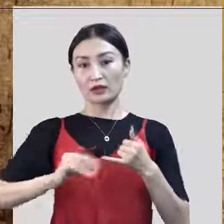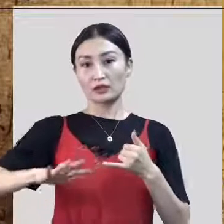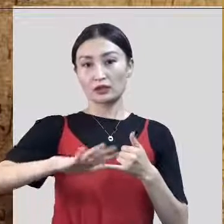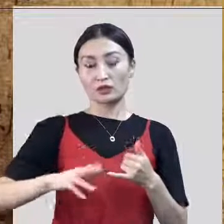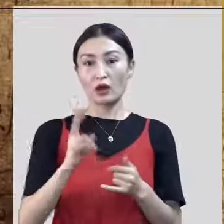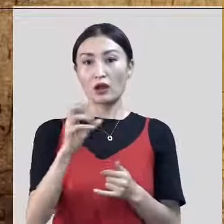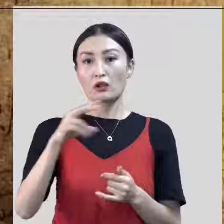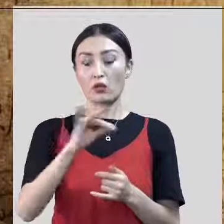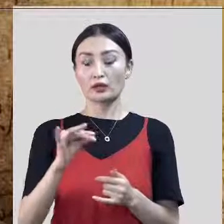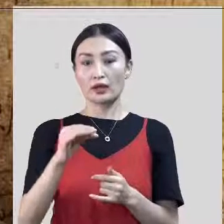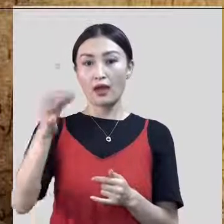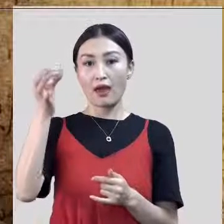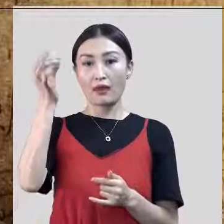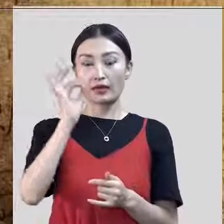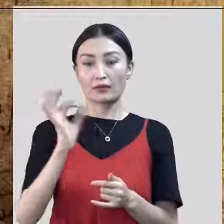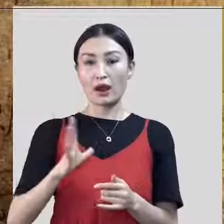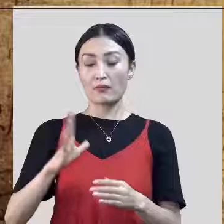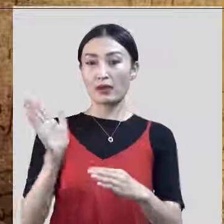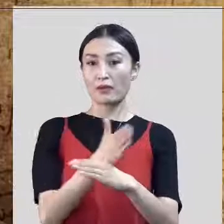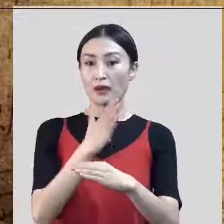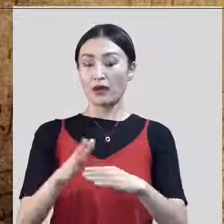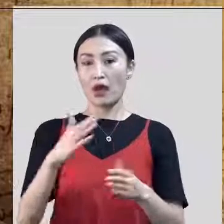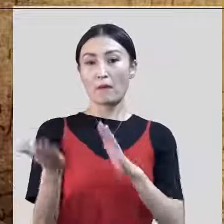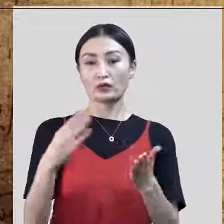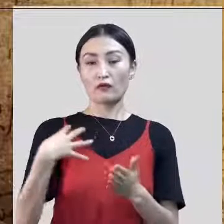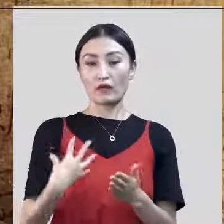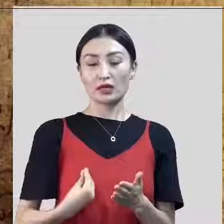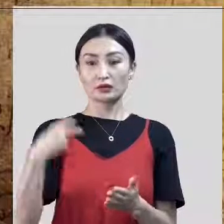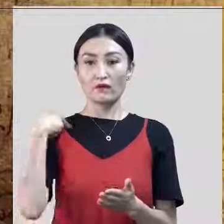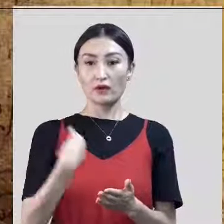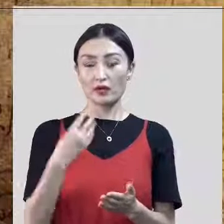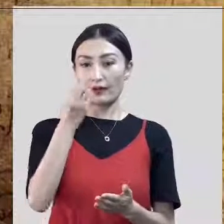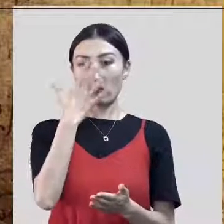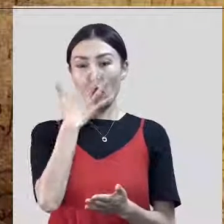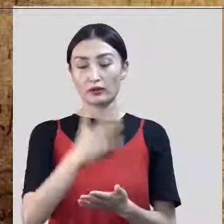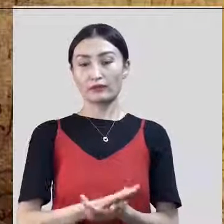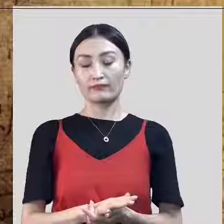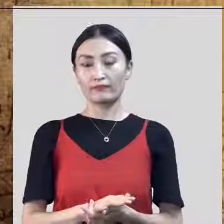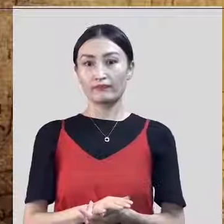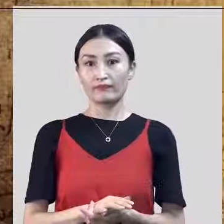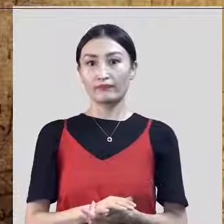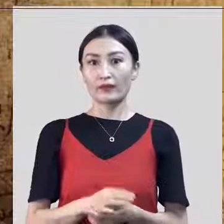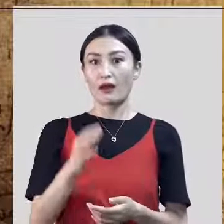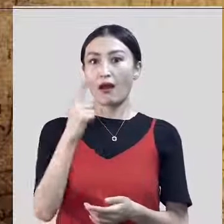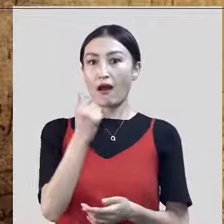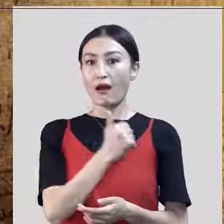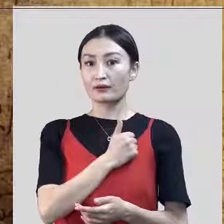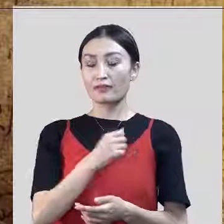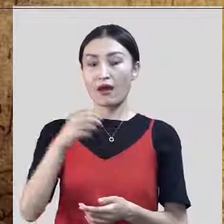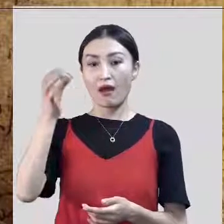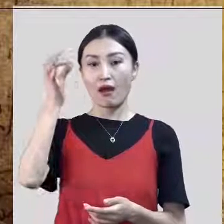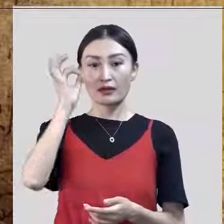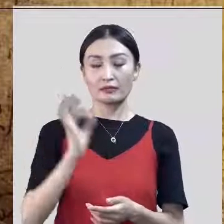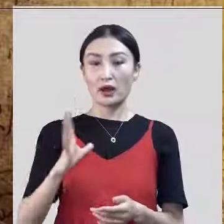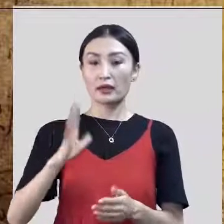германии были поделены между франции великобритания японии армия германии должна